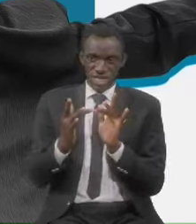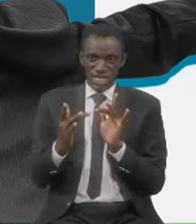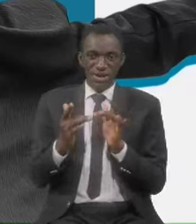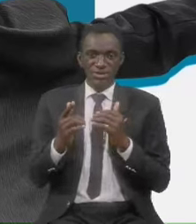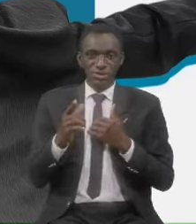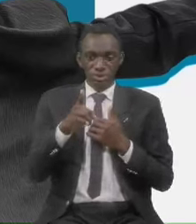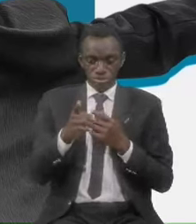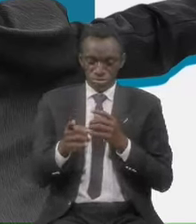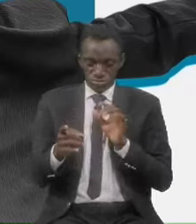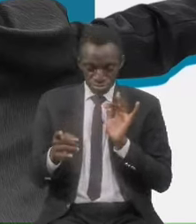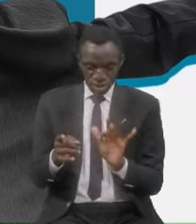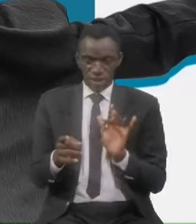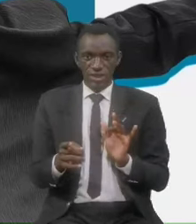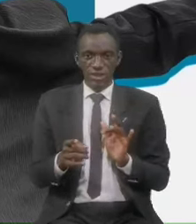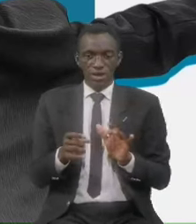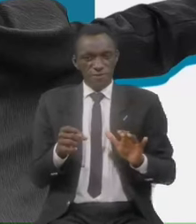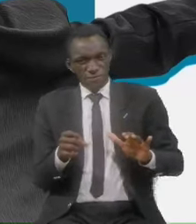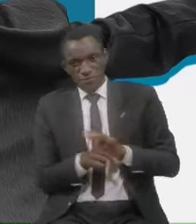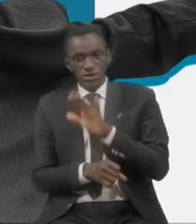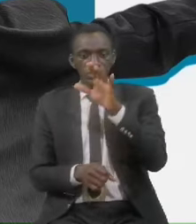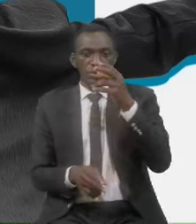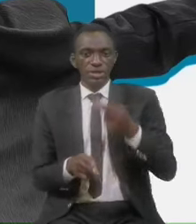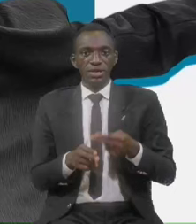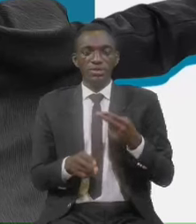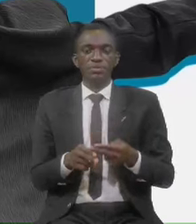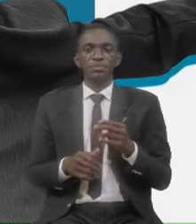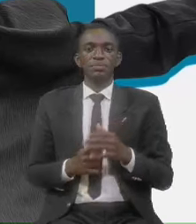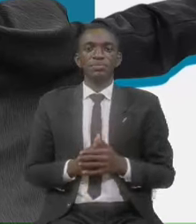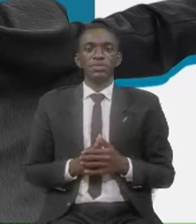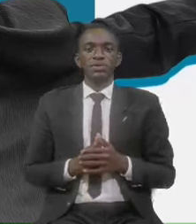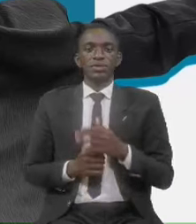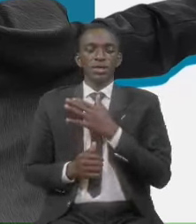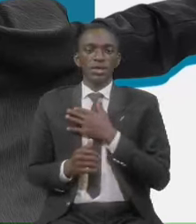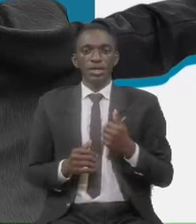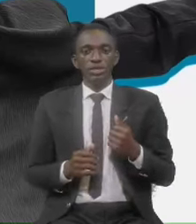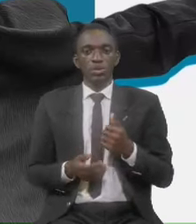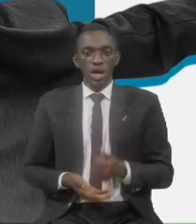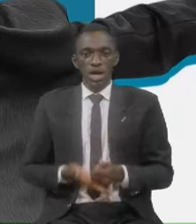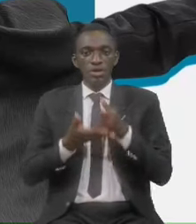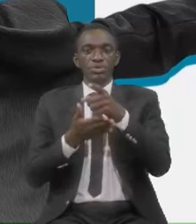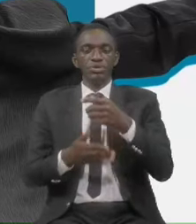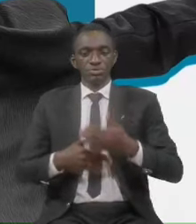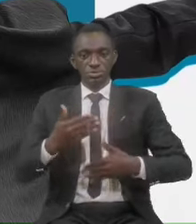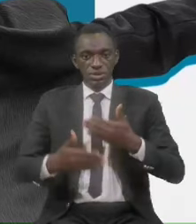Remplissez-le et soumettez-le afin de pouvoir vous soutenir après.